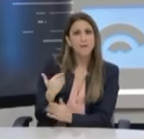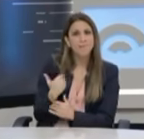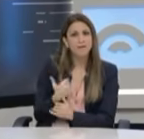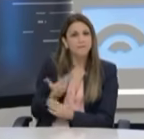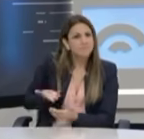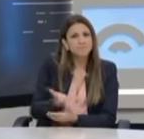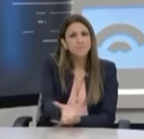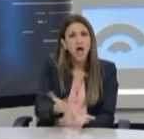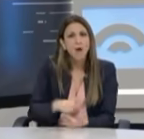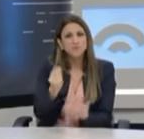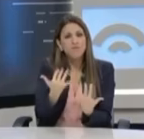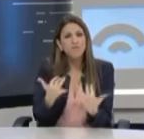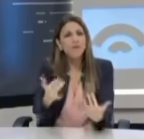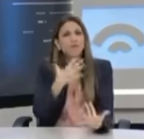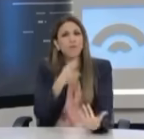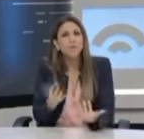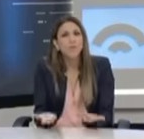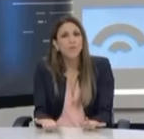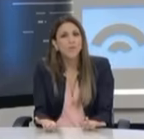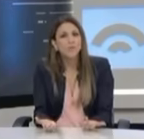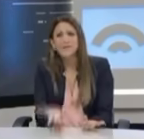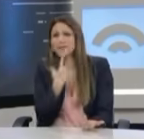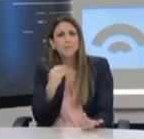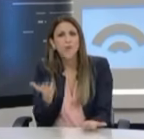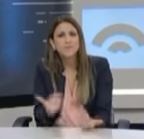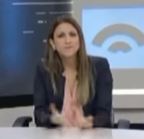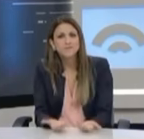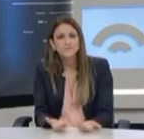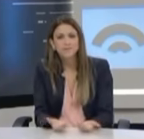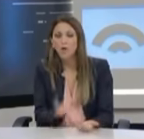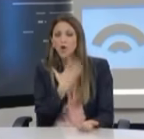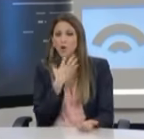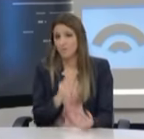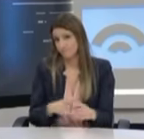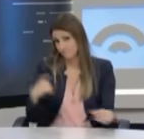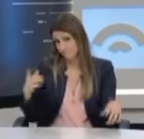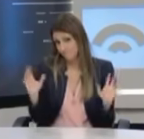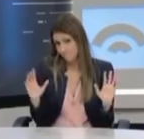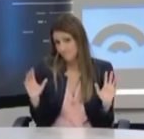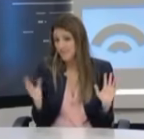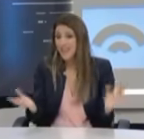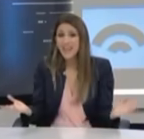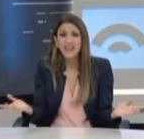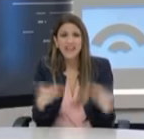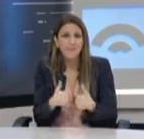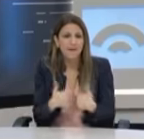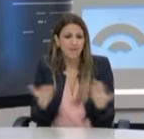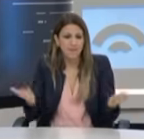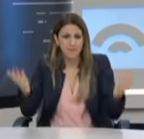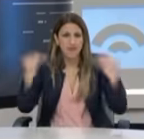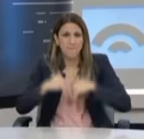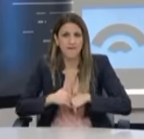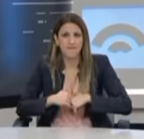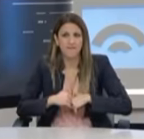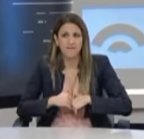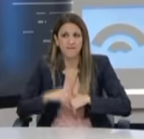Κοινοβούλιο. Γιατί δεν έχει κατατεθεί. Γιατί απλούστατα δεν υφίσταται. Διότι ακόμα